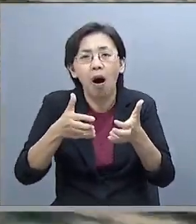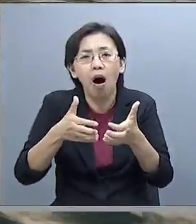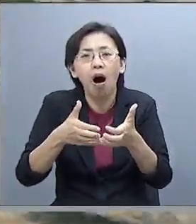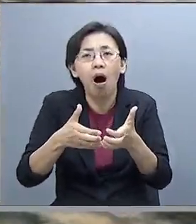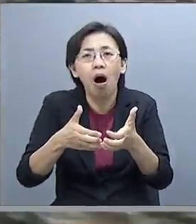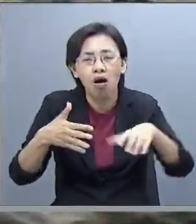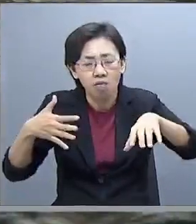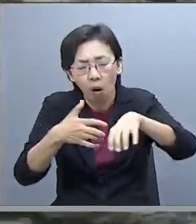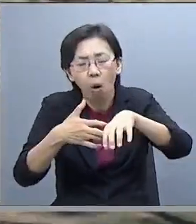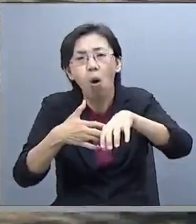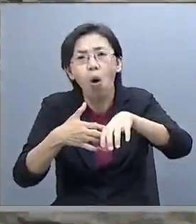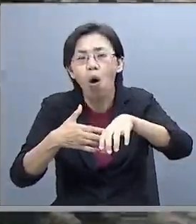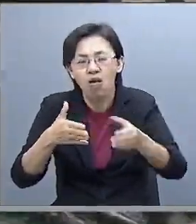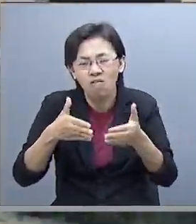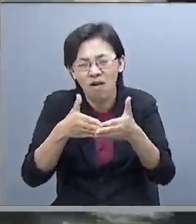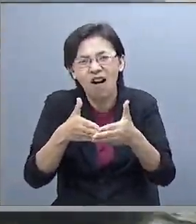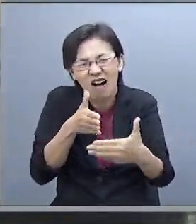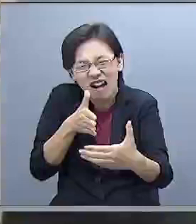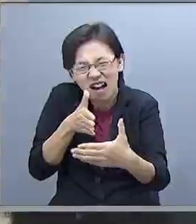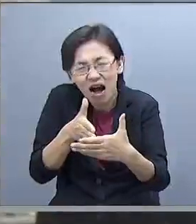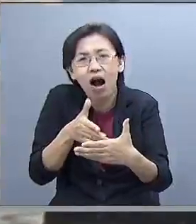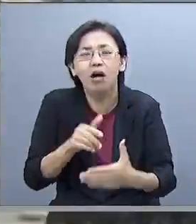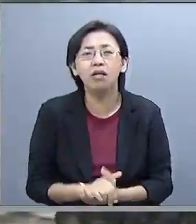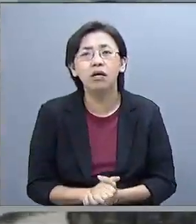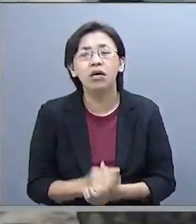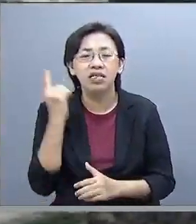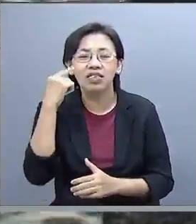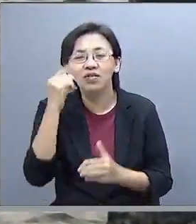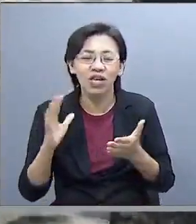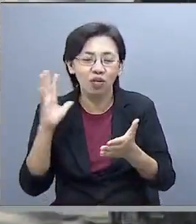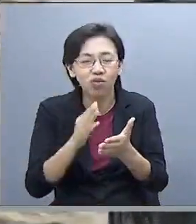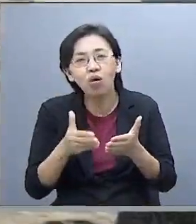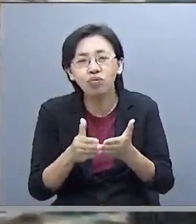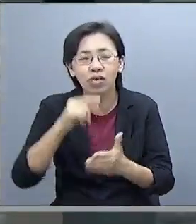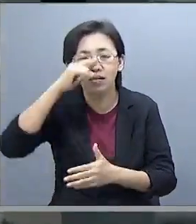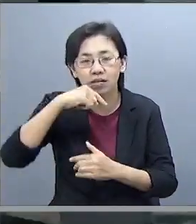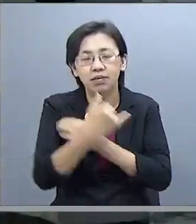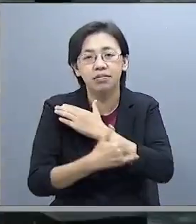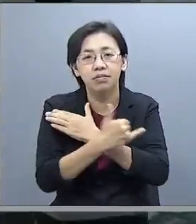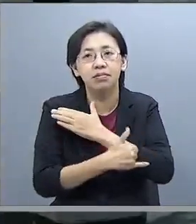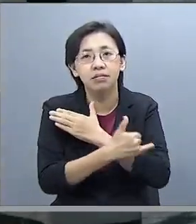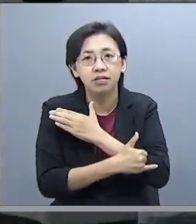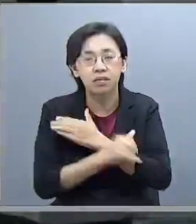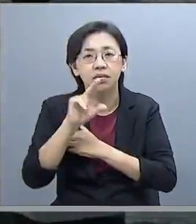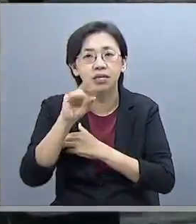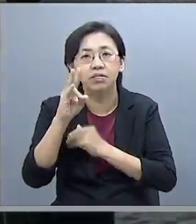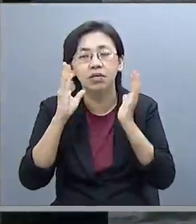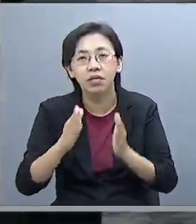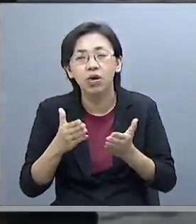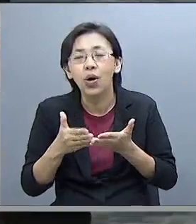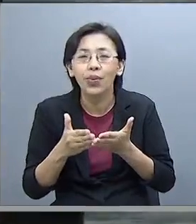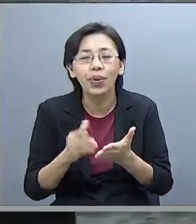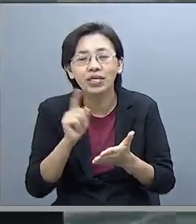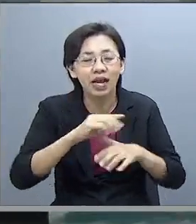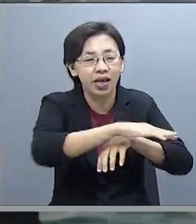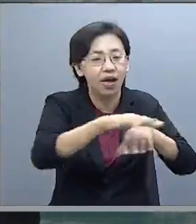ติดอยู่กับตอม่อขณะที่กำลังนักพานักท่องเที่ยวทั้งไทยและต่างชาติ37คนกลับจากหมู่